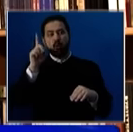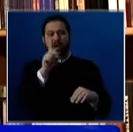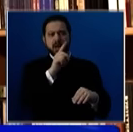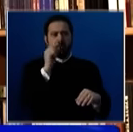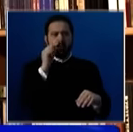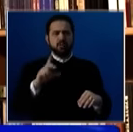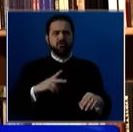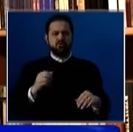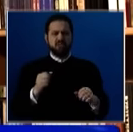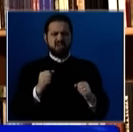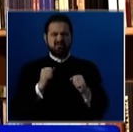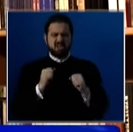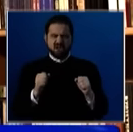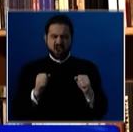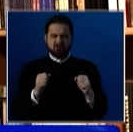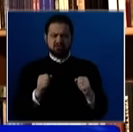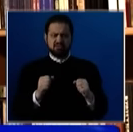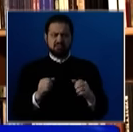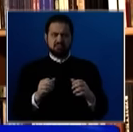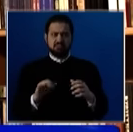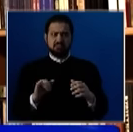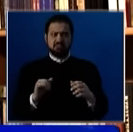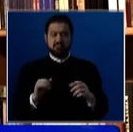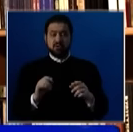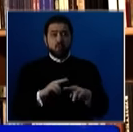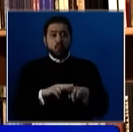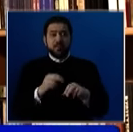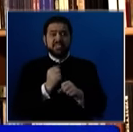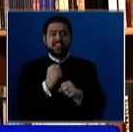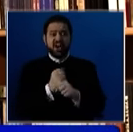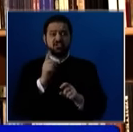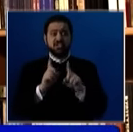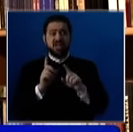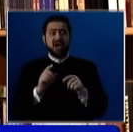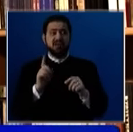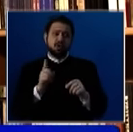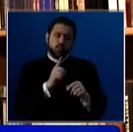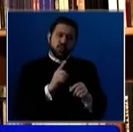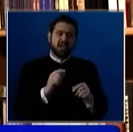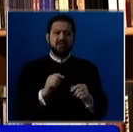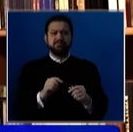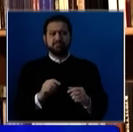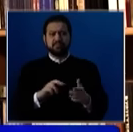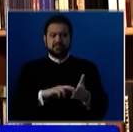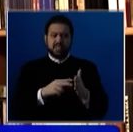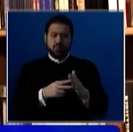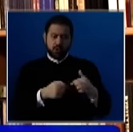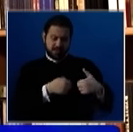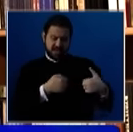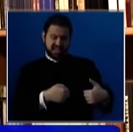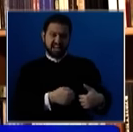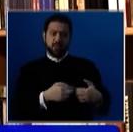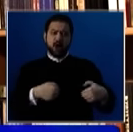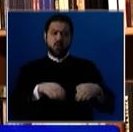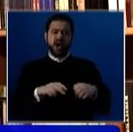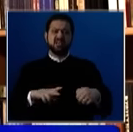rece, mai de roc, așa. Cum putem, dacă în anumite situații inima noastră este destul de rece și de tare și de echidistant, am spune noi, totuși